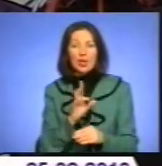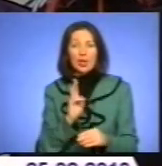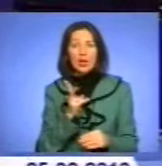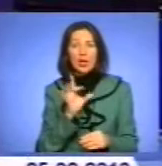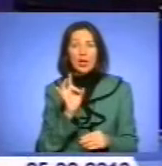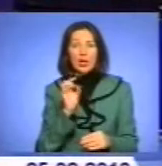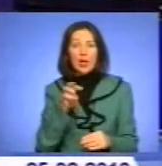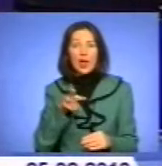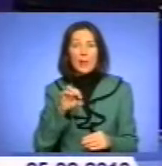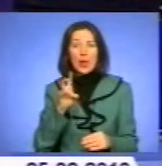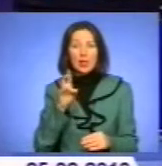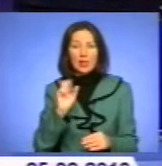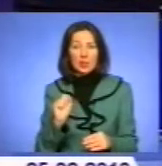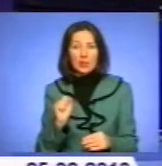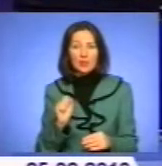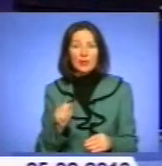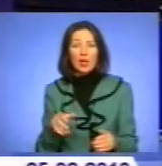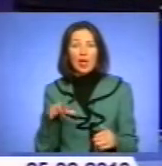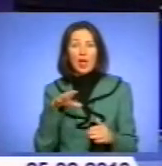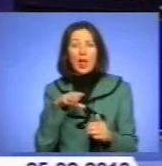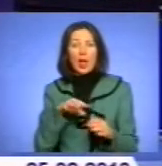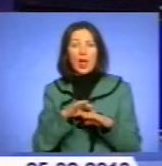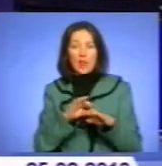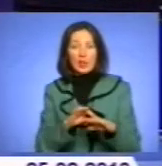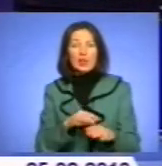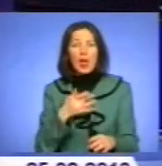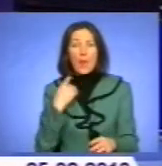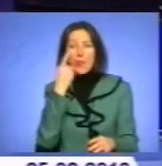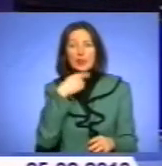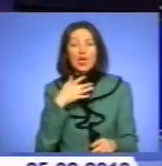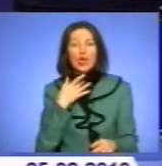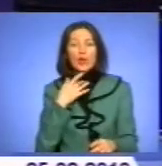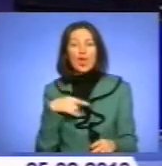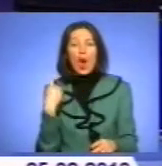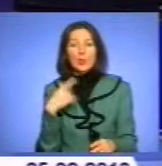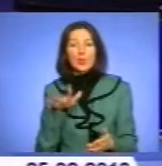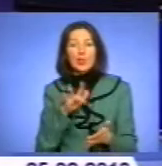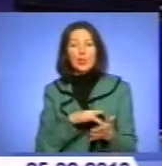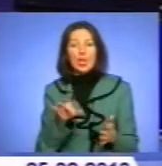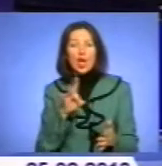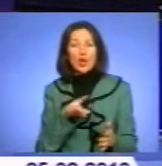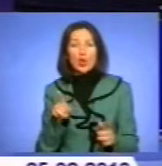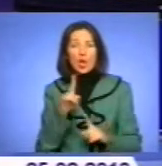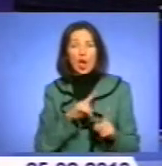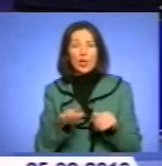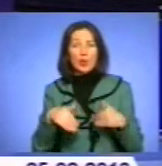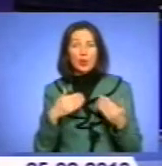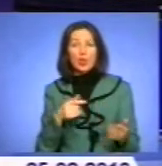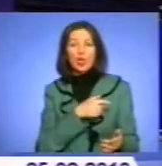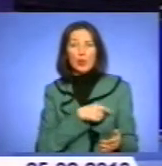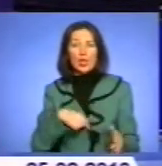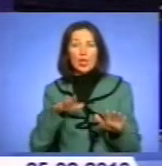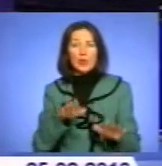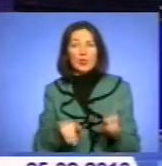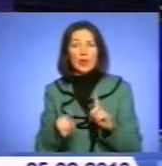Кременеччині. Вести персональне голосування в обласній, міських та районних радах пропонують депутати місцевих рад. Таким